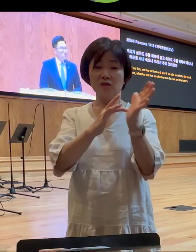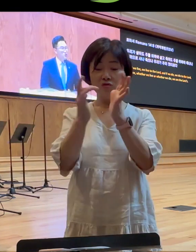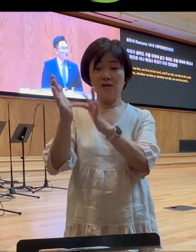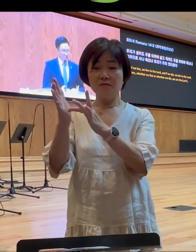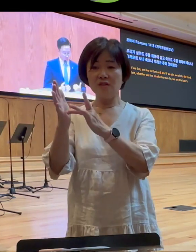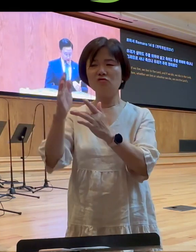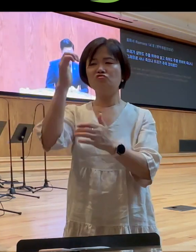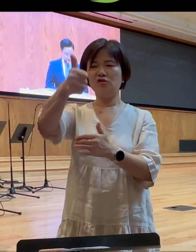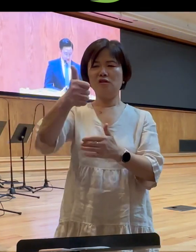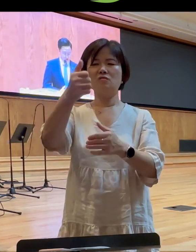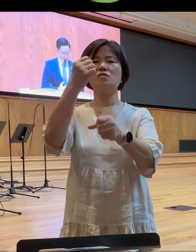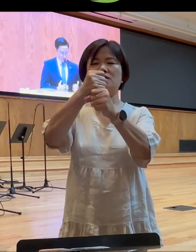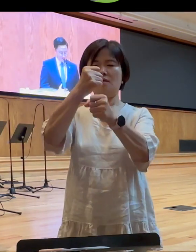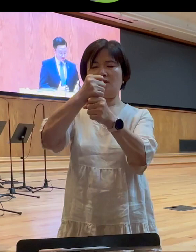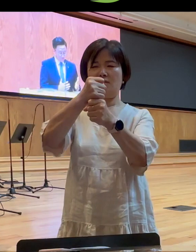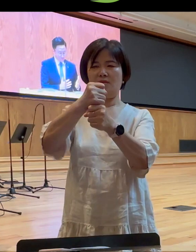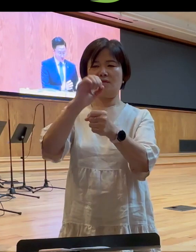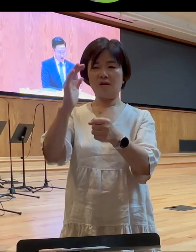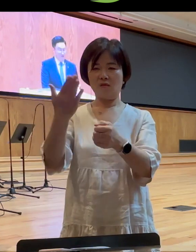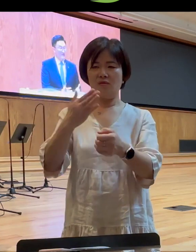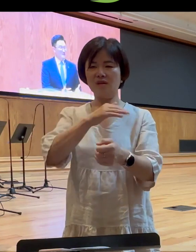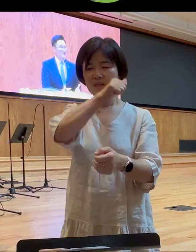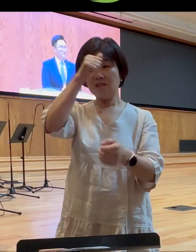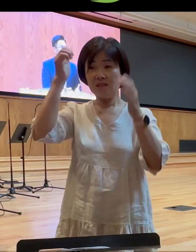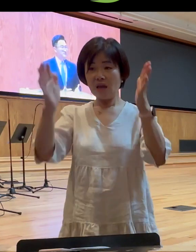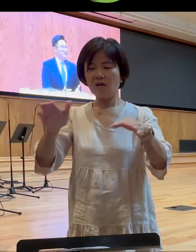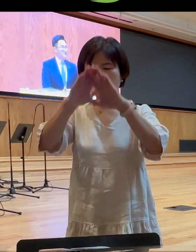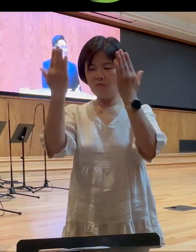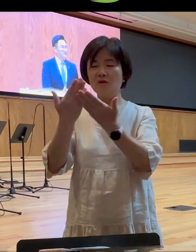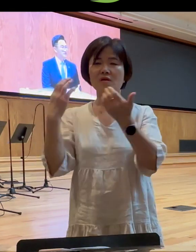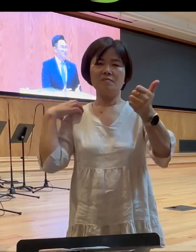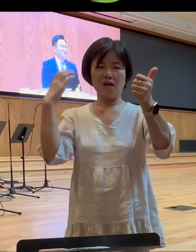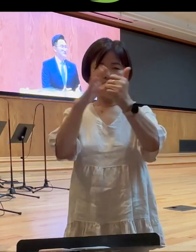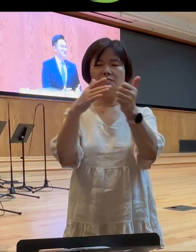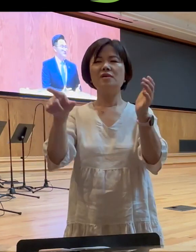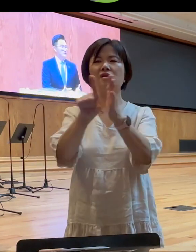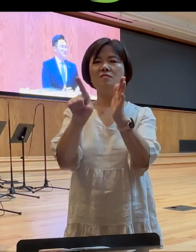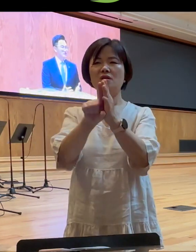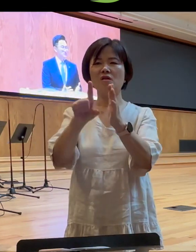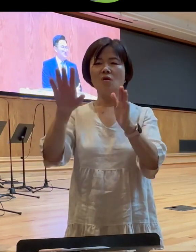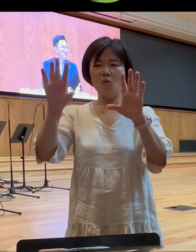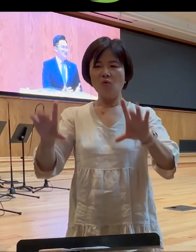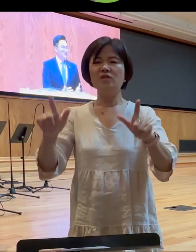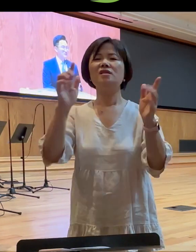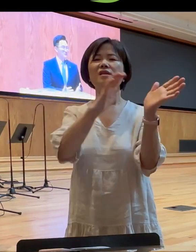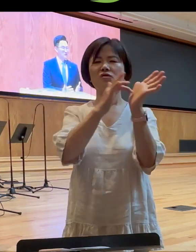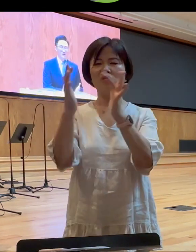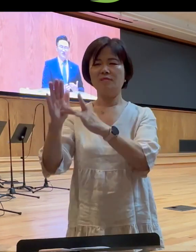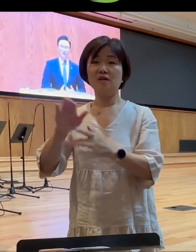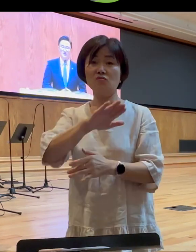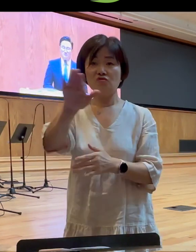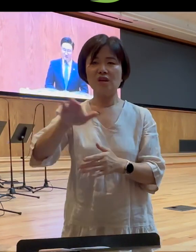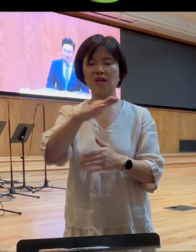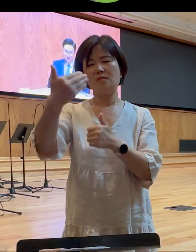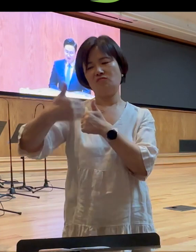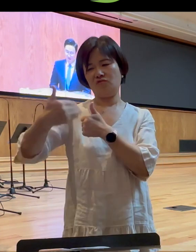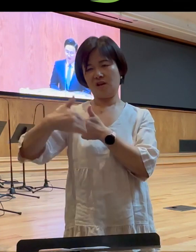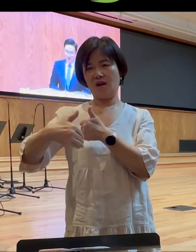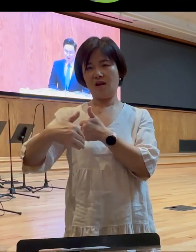예수님을 주인으로 삼고 내 인생 전부를 내어 맡기는 믿음을 오늘 예수님이 우리에게